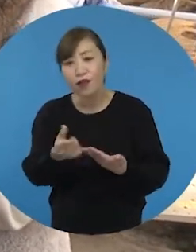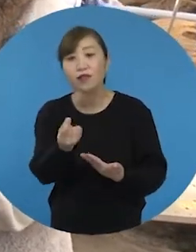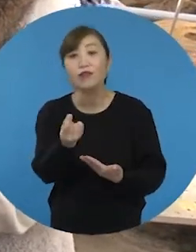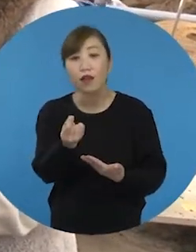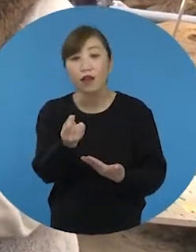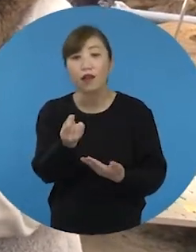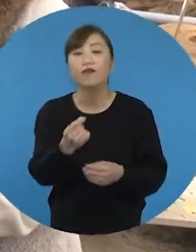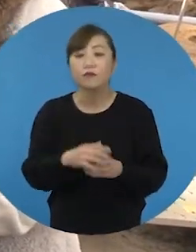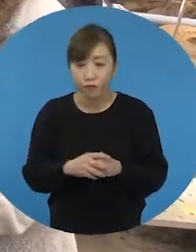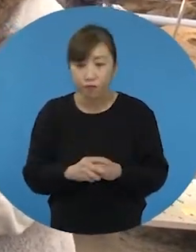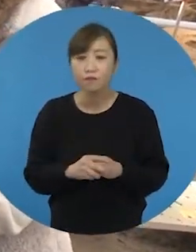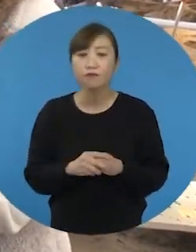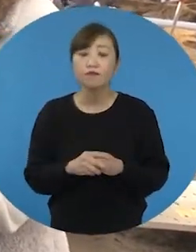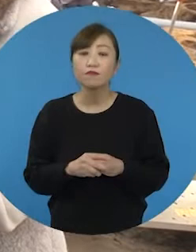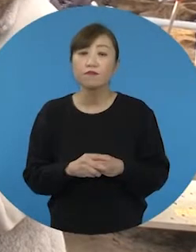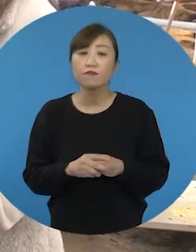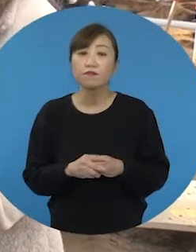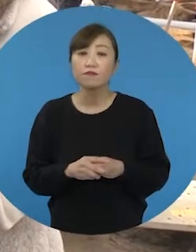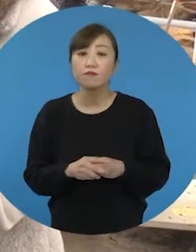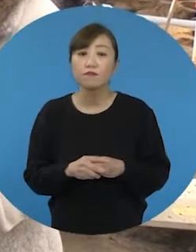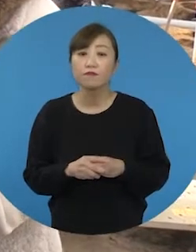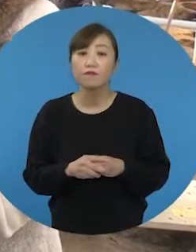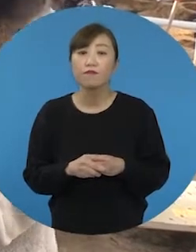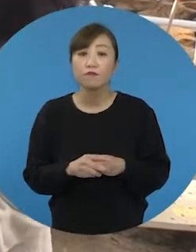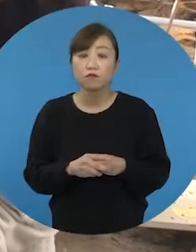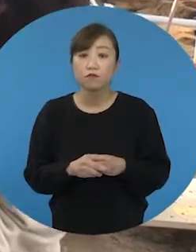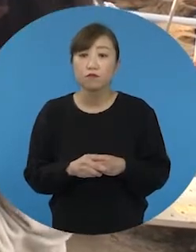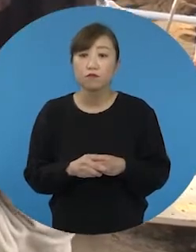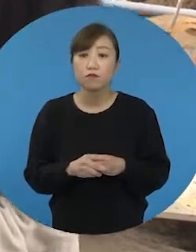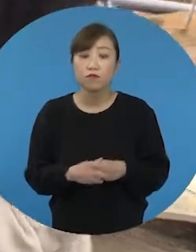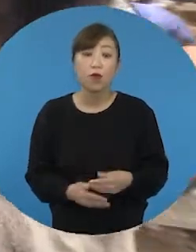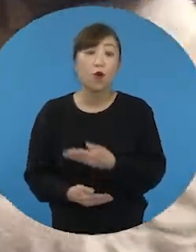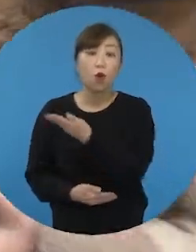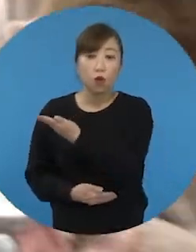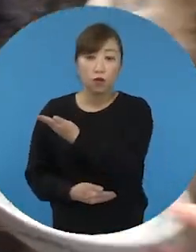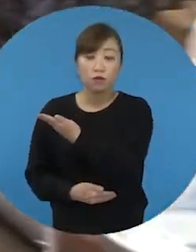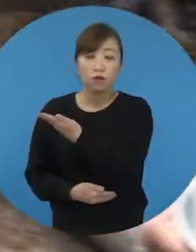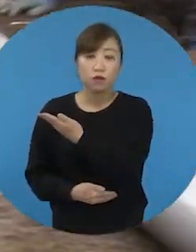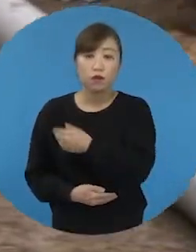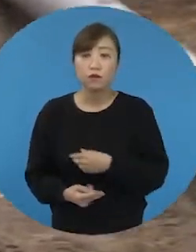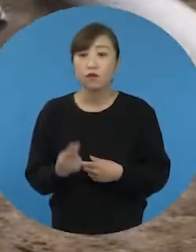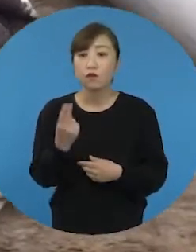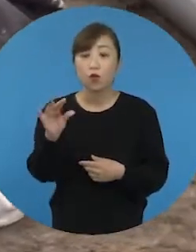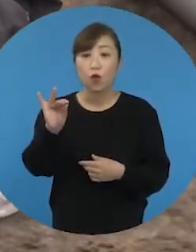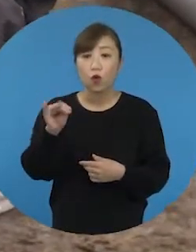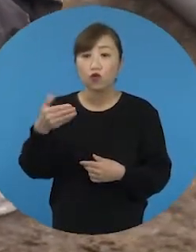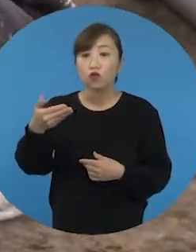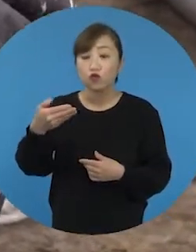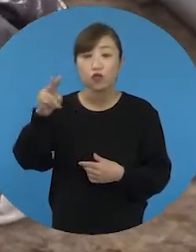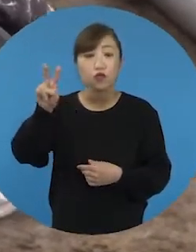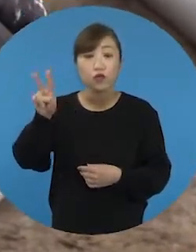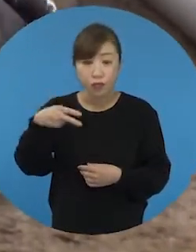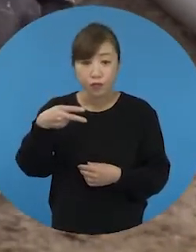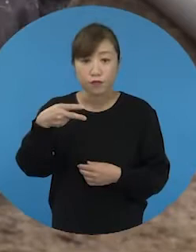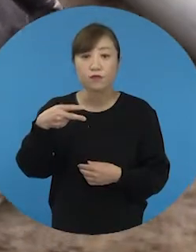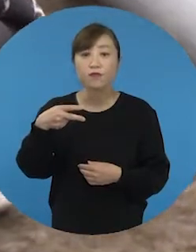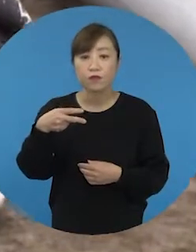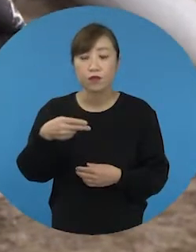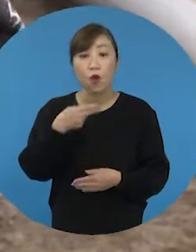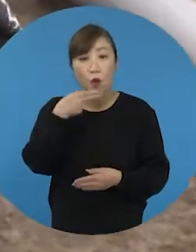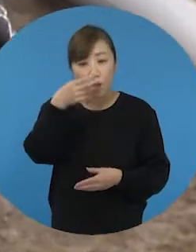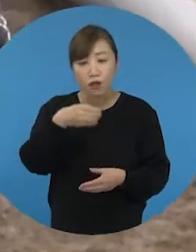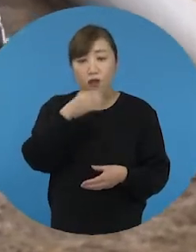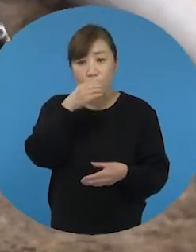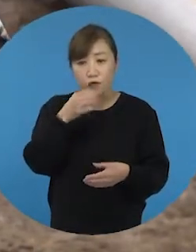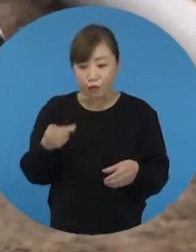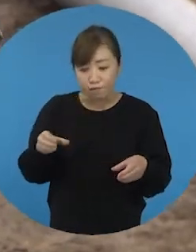しいものとなっております。 素敵ですよね。でこちらは、 はい、こちらはとっくりです、 うん、 お酒を飲むのに使